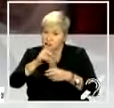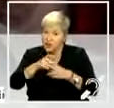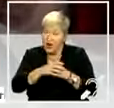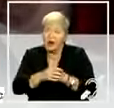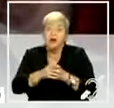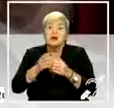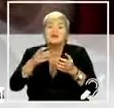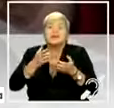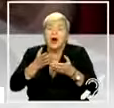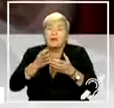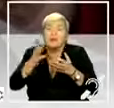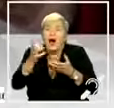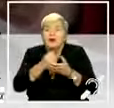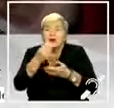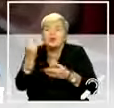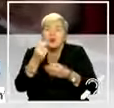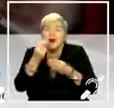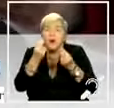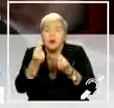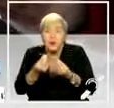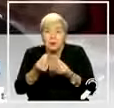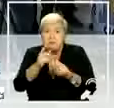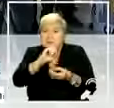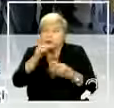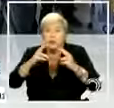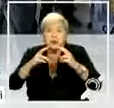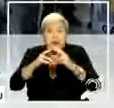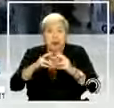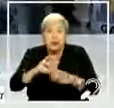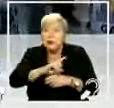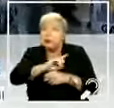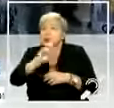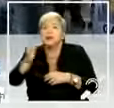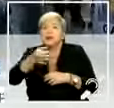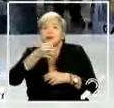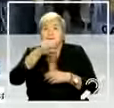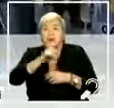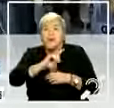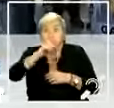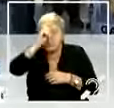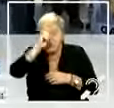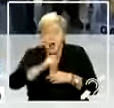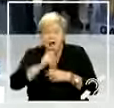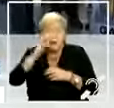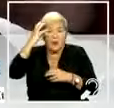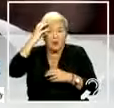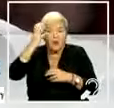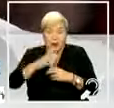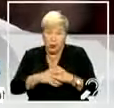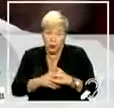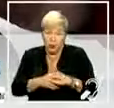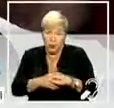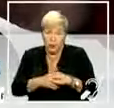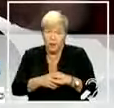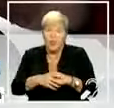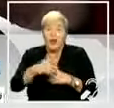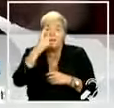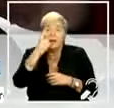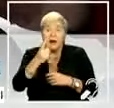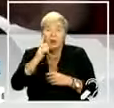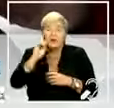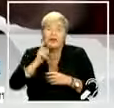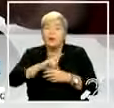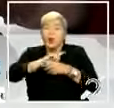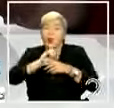bun. N-au fost nici întâlniri și nici promisiunile nu s-au ținut de ele. Ce cere? În primul rând, să stopeze